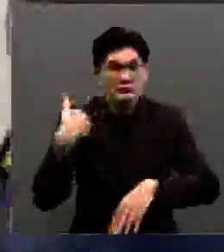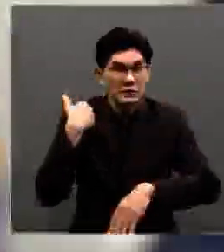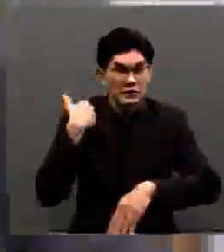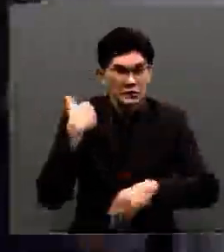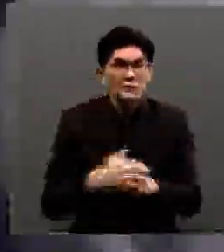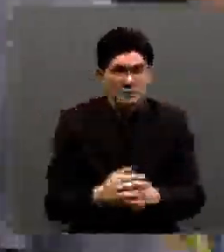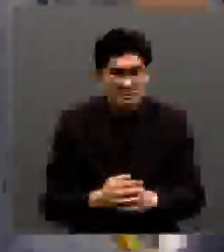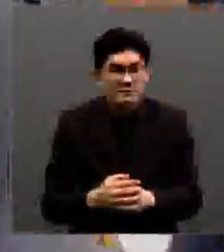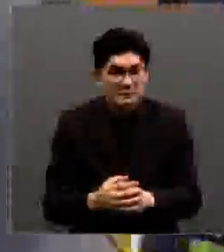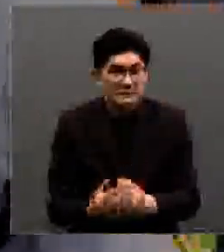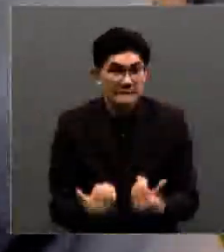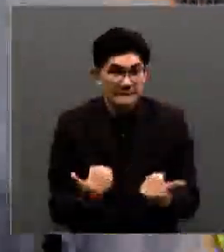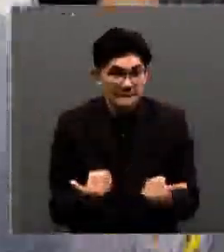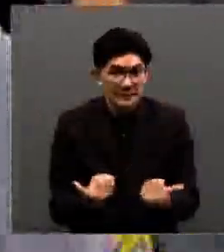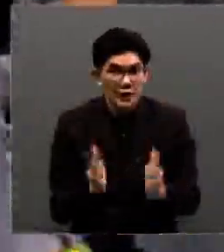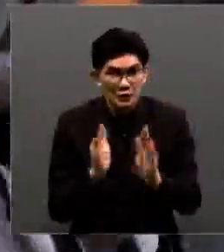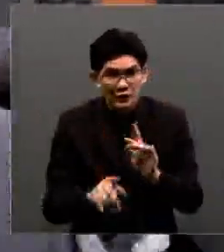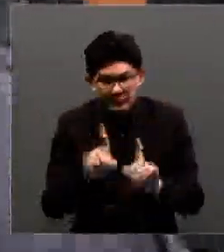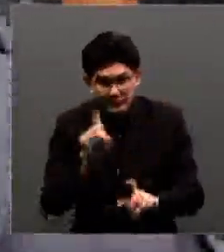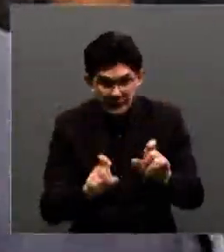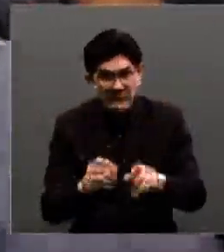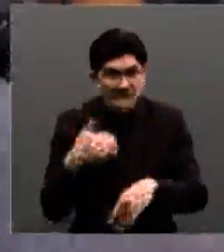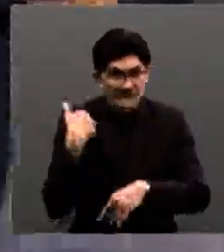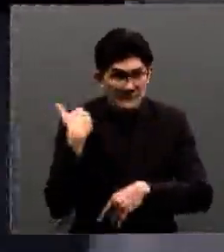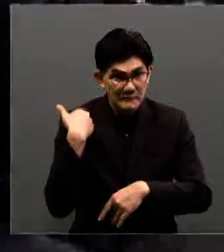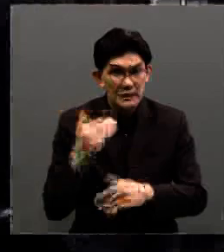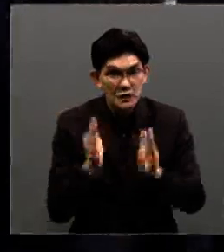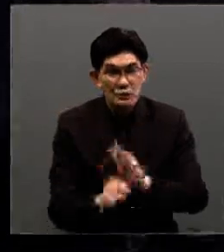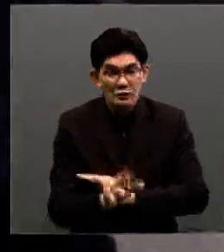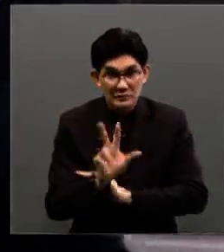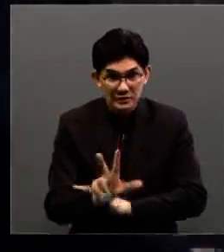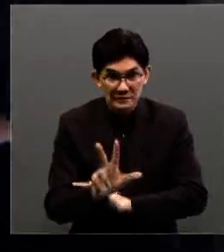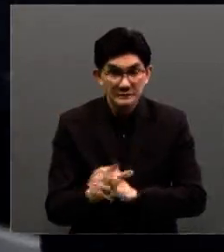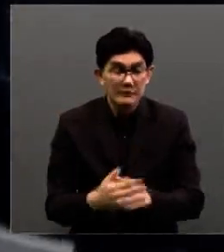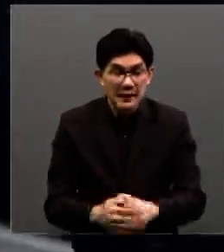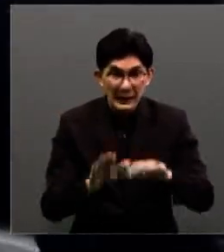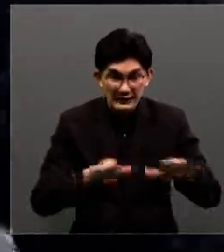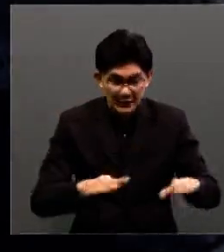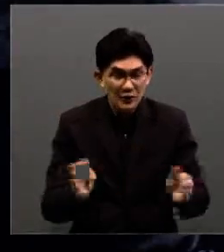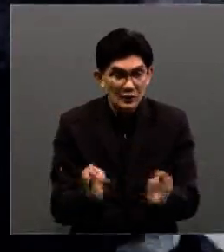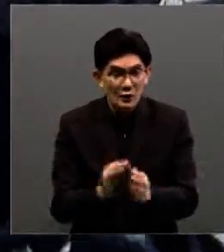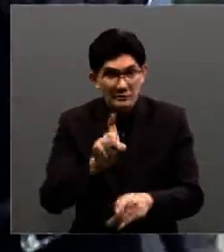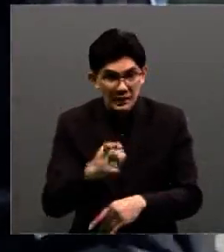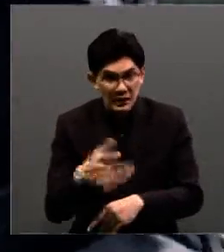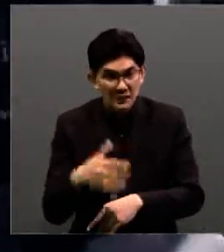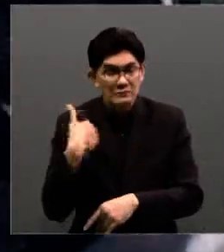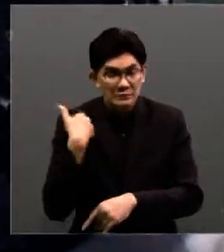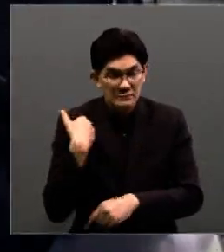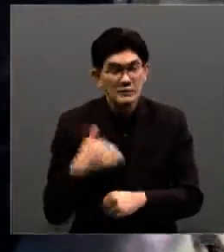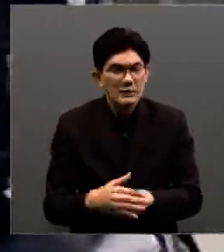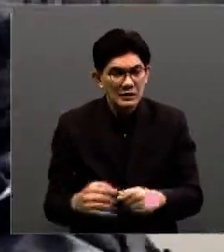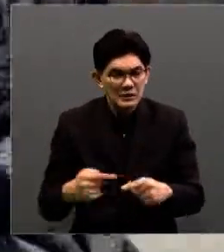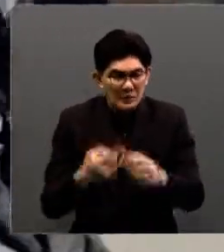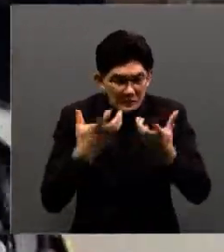อย่างห้างสรรพสินค้ามีผู้เสียชีวิตเป็นผู้บริสุทธิ์ 3คนมีเด็กด้วยนะฮะแล้วบาดเจ็บสาหัสอีก 1